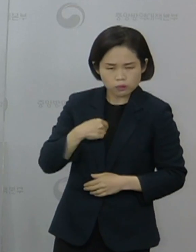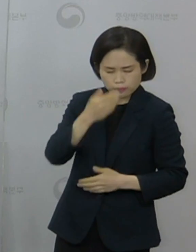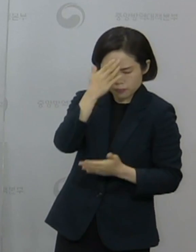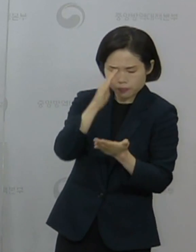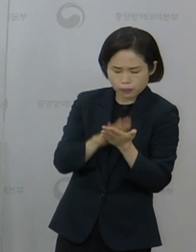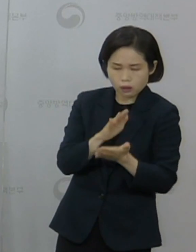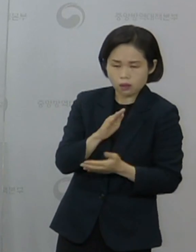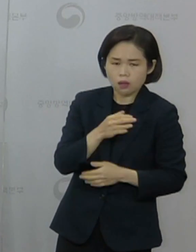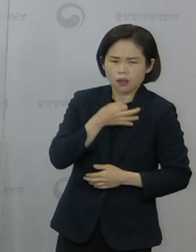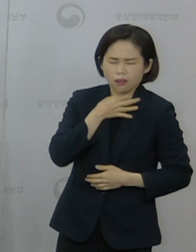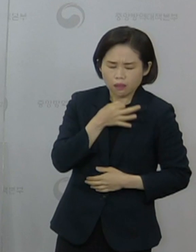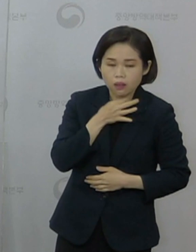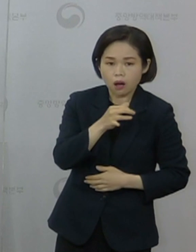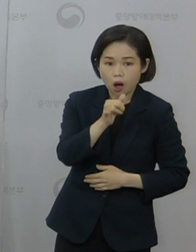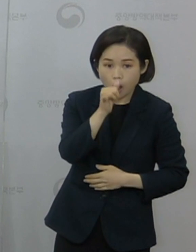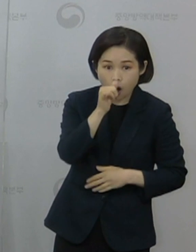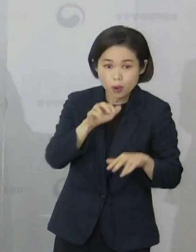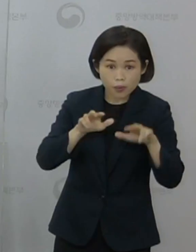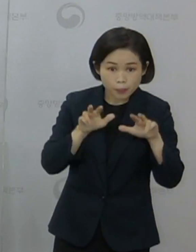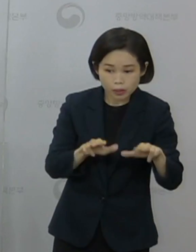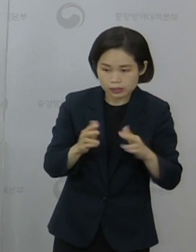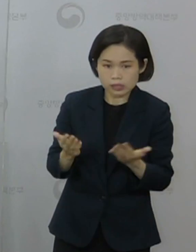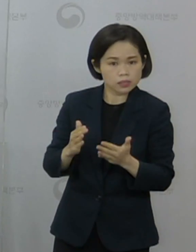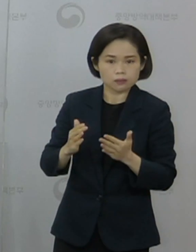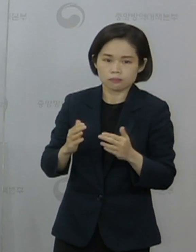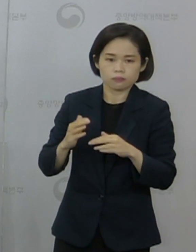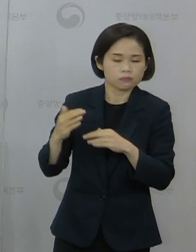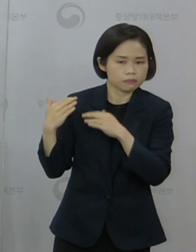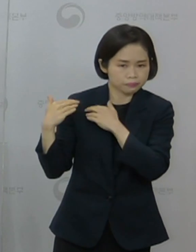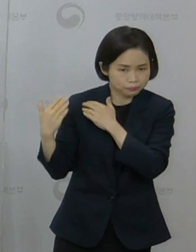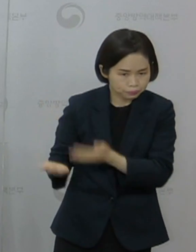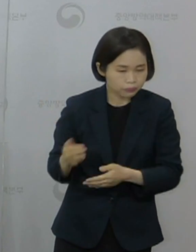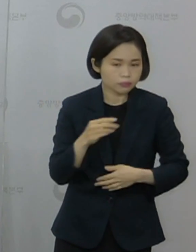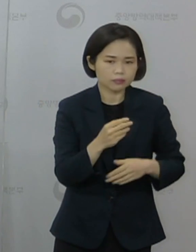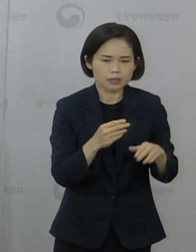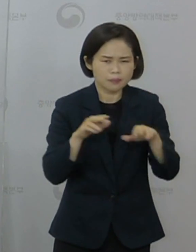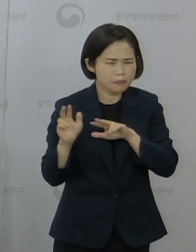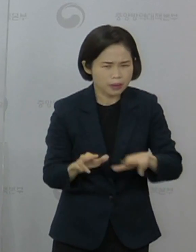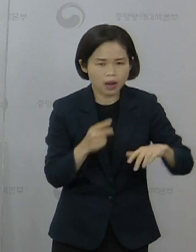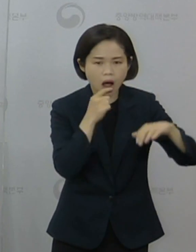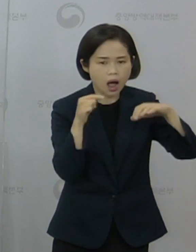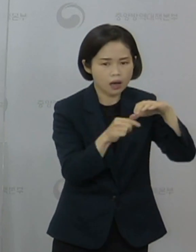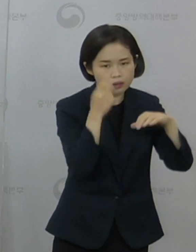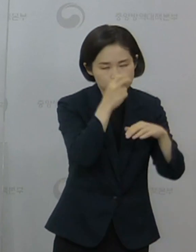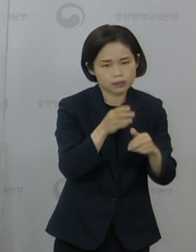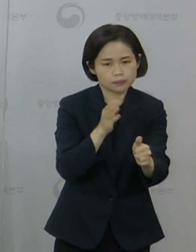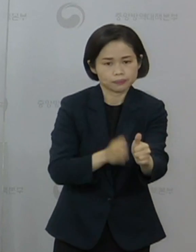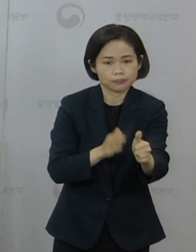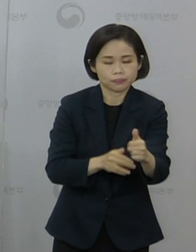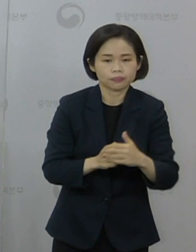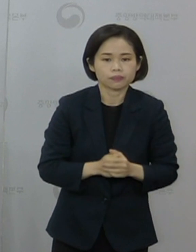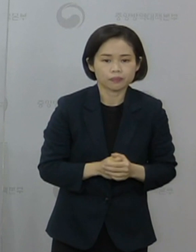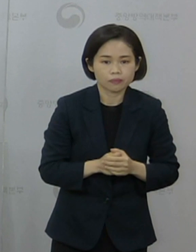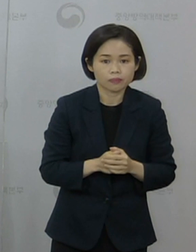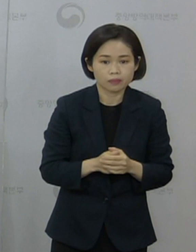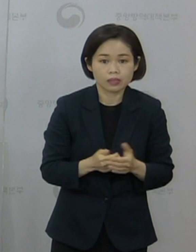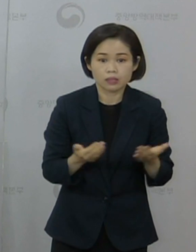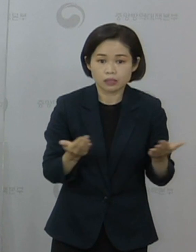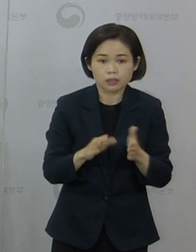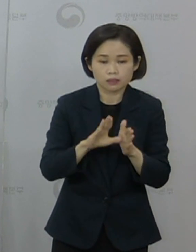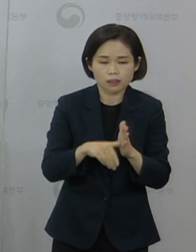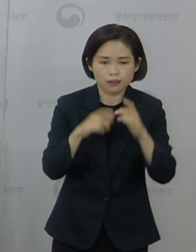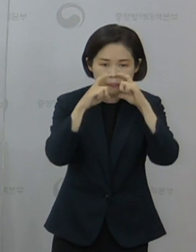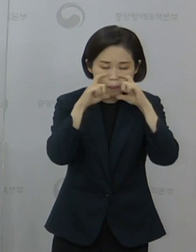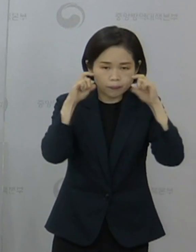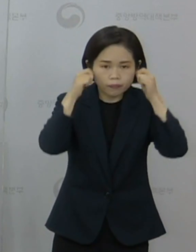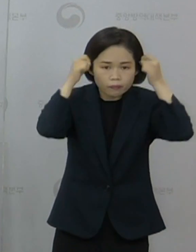상징이 있을 경우에는 즉시 업무를 배제하고 검사를 받아 주시길 바랍니다 또한 금발 시에는 반드시 마스크